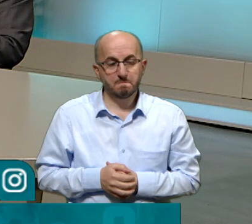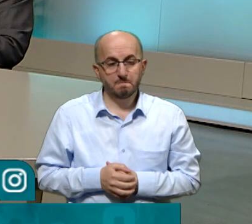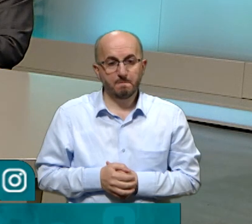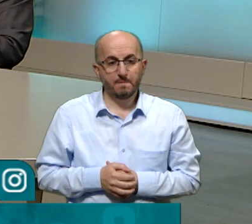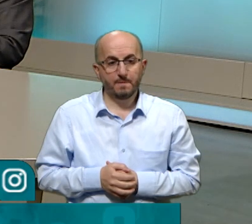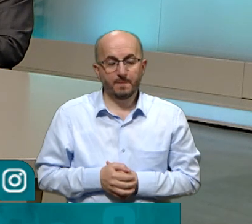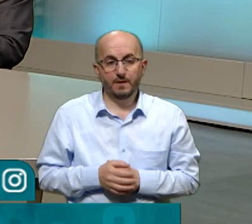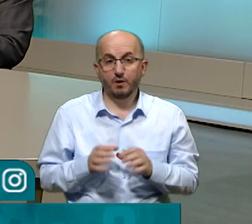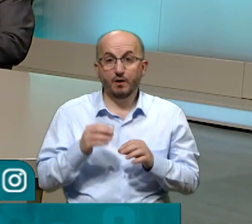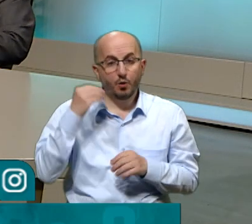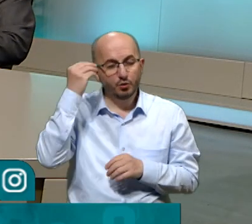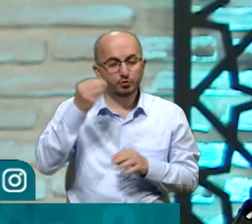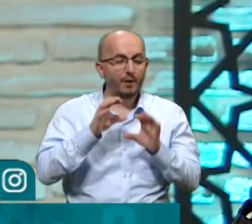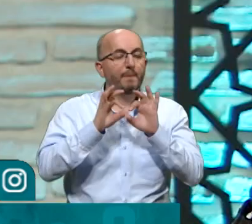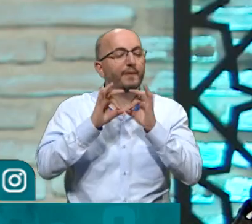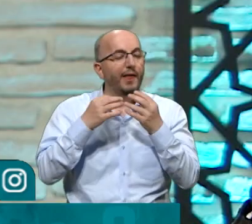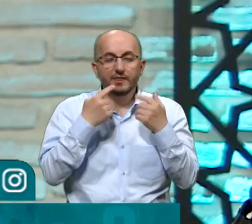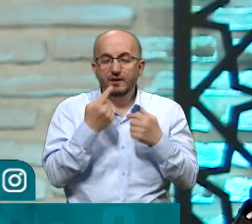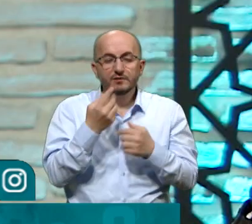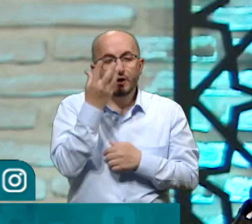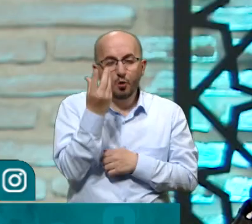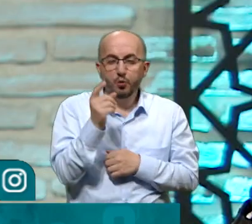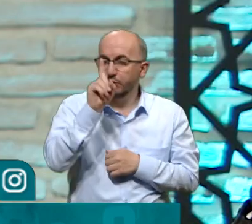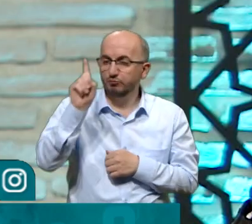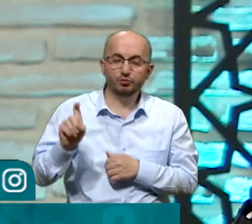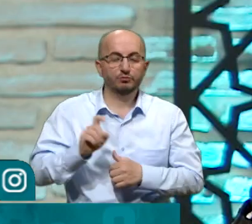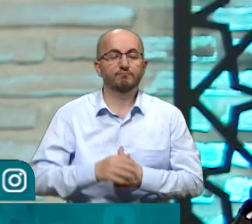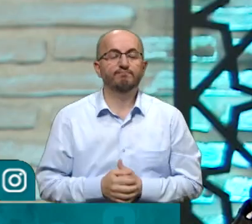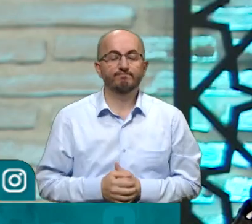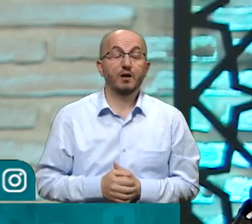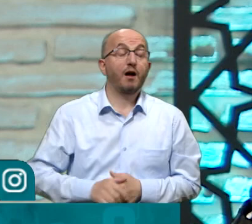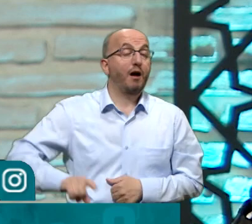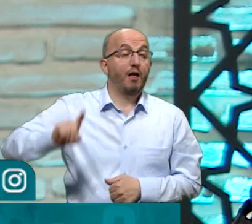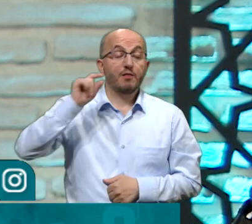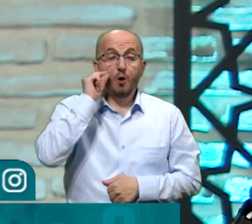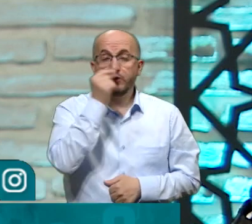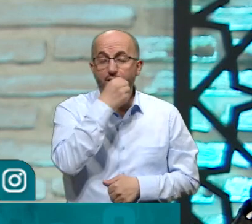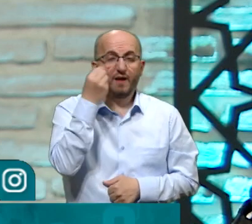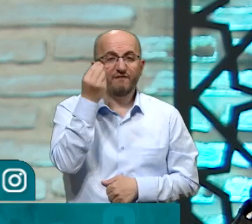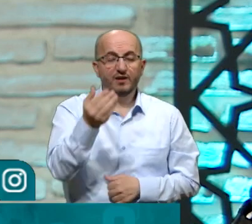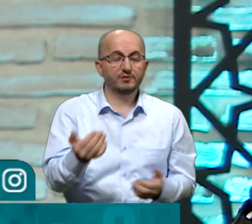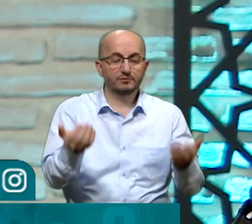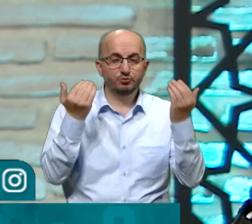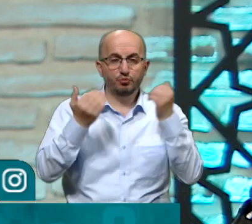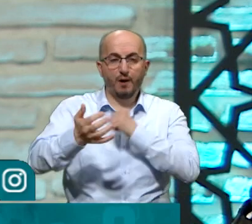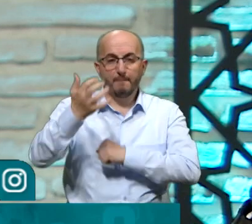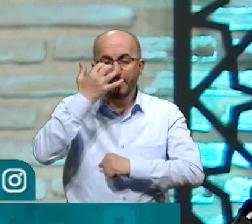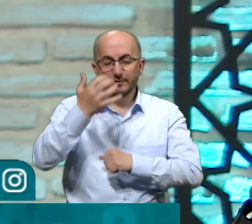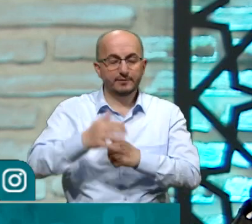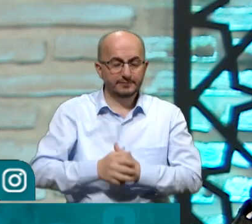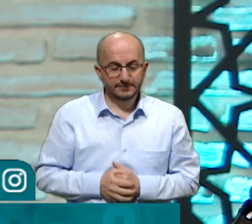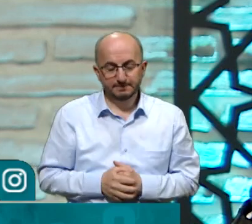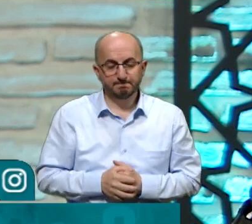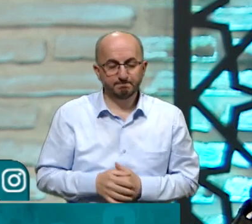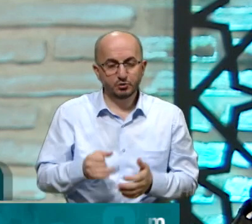Yok hocam Ne diyecek olur mu diyorsunuz onu soracaksınız Peki Cenabı Allah kolaylıklar versin dua Joker'i sizden Ahmet